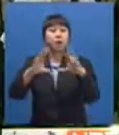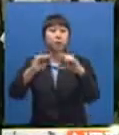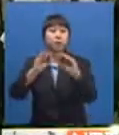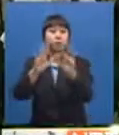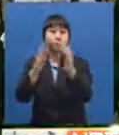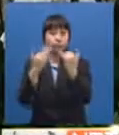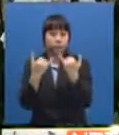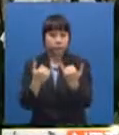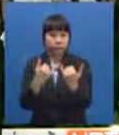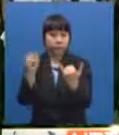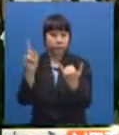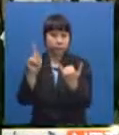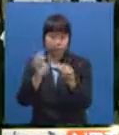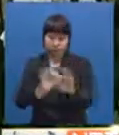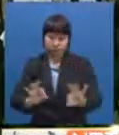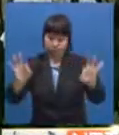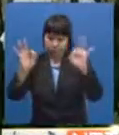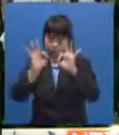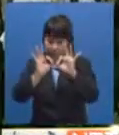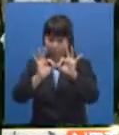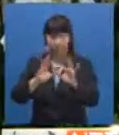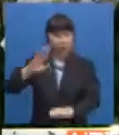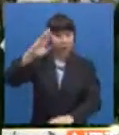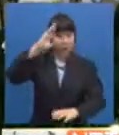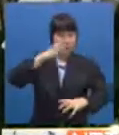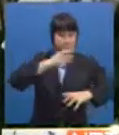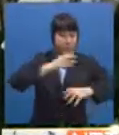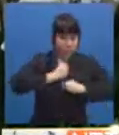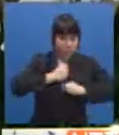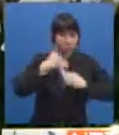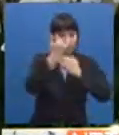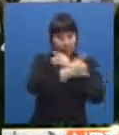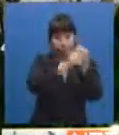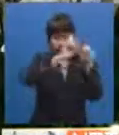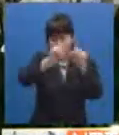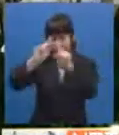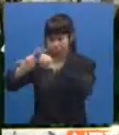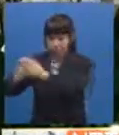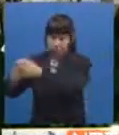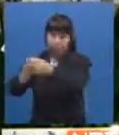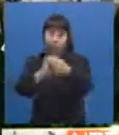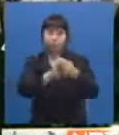นี้ค่ะจะเน้นความร่วมมือระหว่างกองทัพบกของประเทศต่างๆให้มีมากยิ่งขึ้น